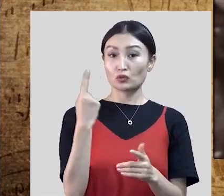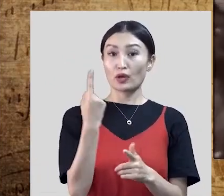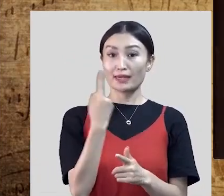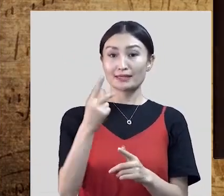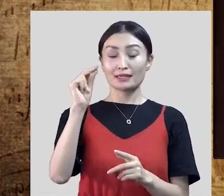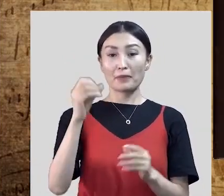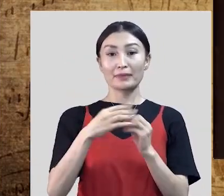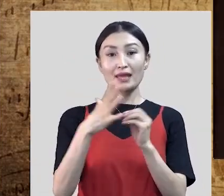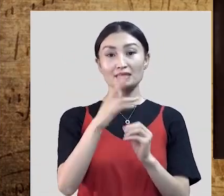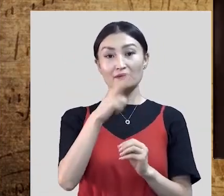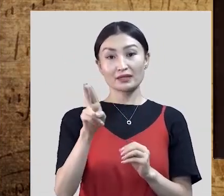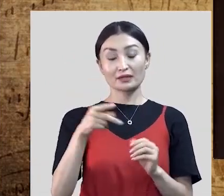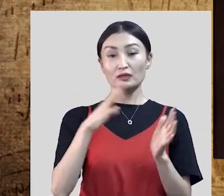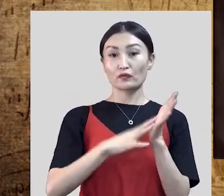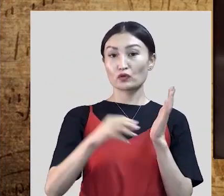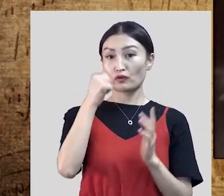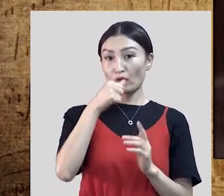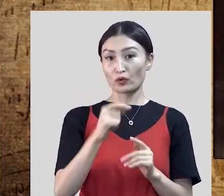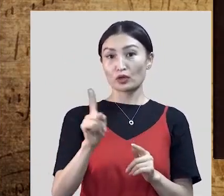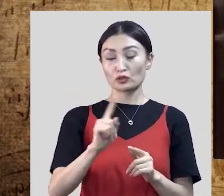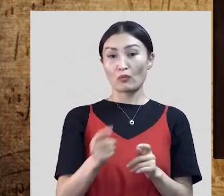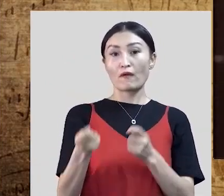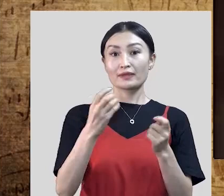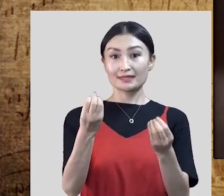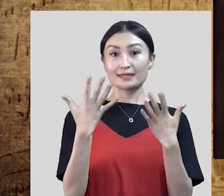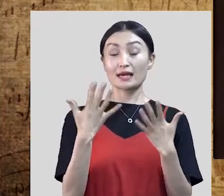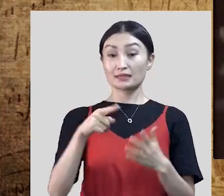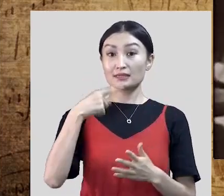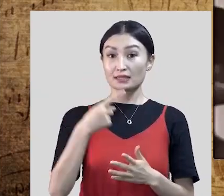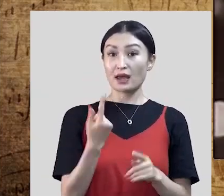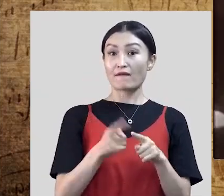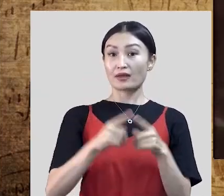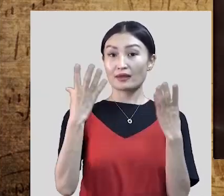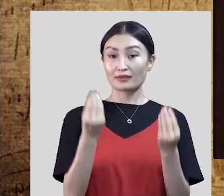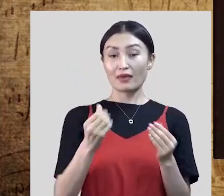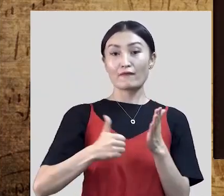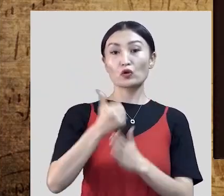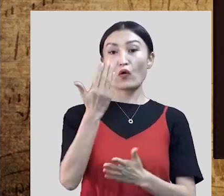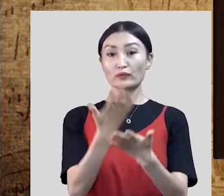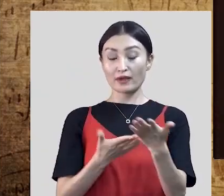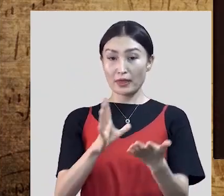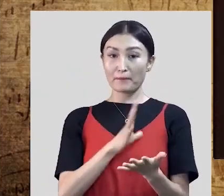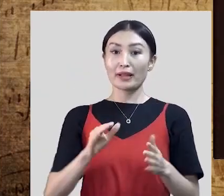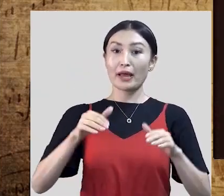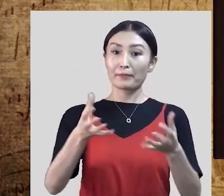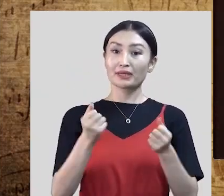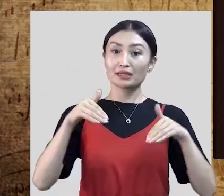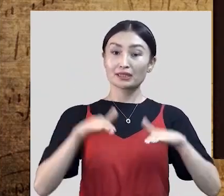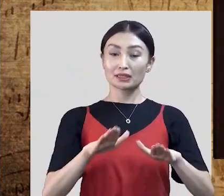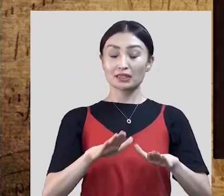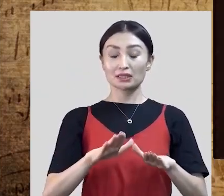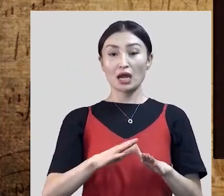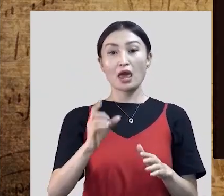одна дата – 15 декабря 90-го года. Чтобы внести ясность, отметим, в этот день Верховным Советом тоже была принята Декларация